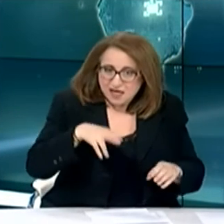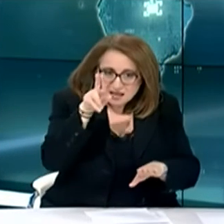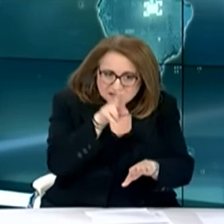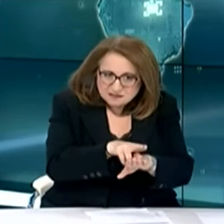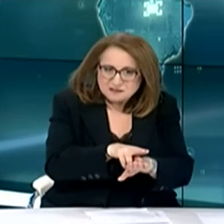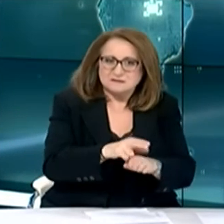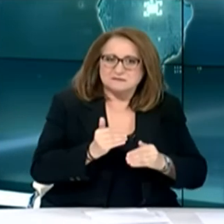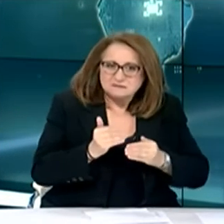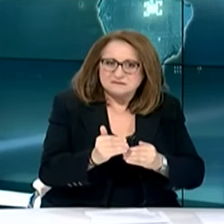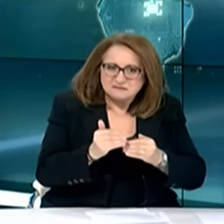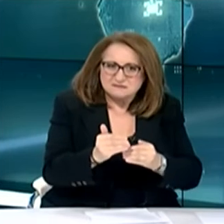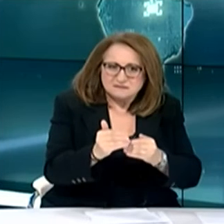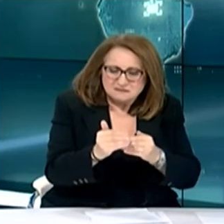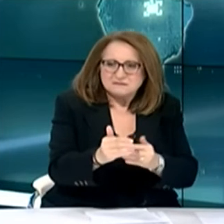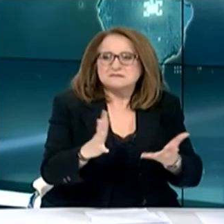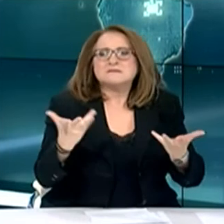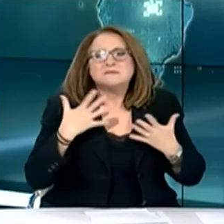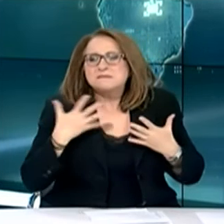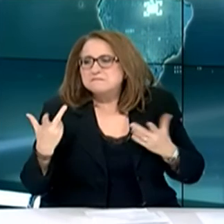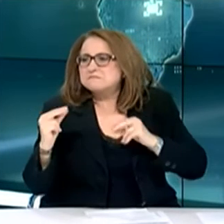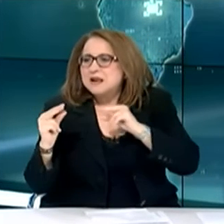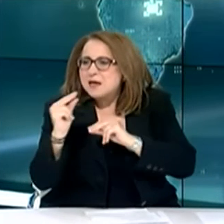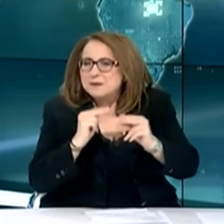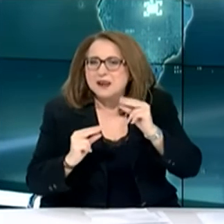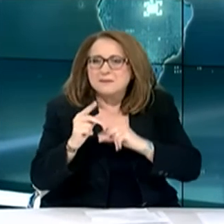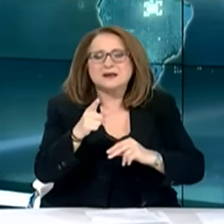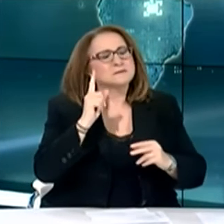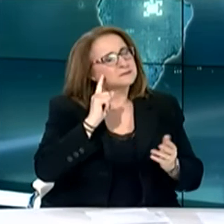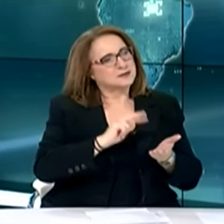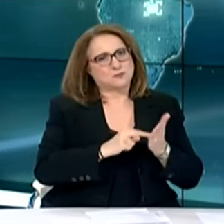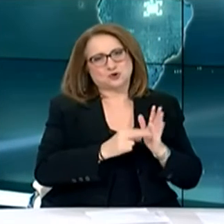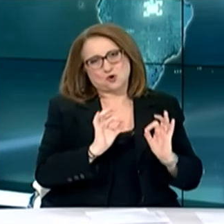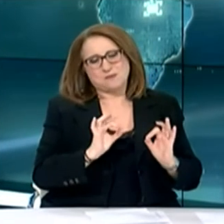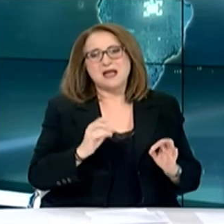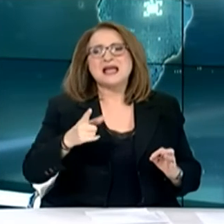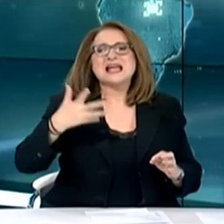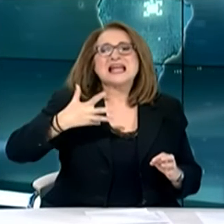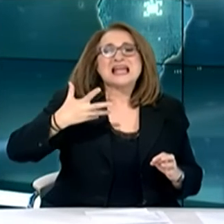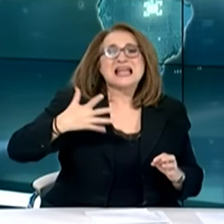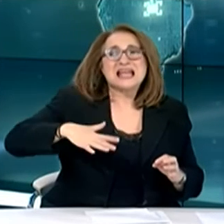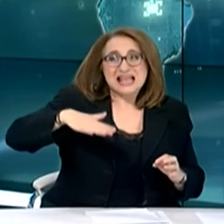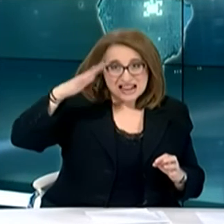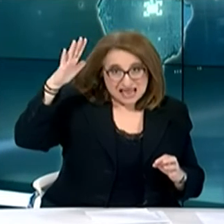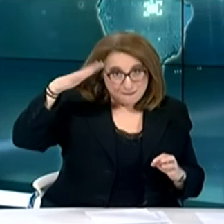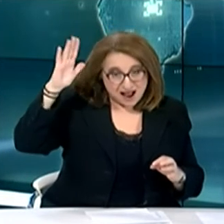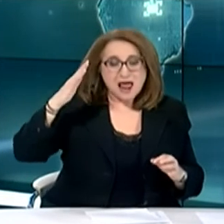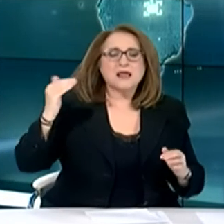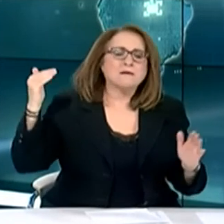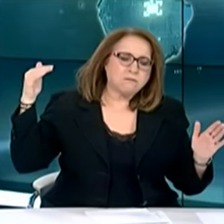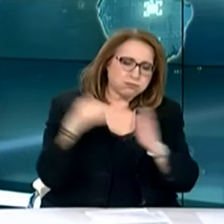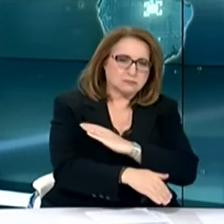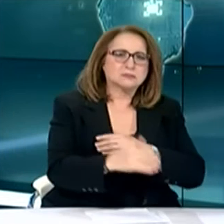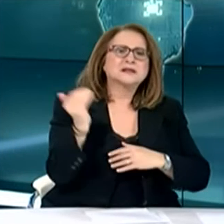στο τι ακριβώς συμβαίνει σε αυτές τις περιπτώσεις και πότε συμβαίνει. Σε αυτούς τους ανθρώπους η κατάρρευση της υγείας μπορεί να είναι πολύ γρήγορη. Να είναι στις